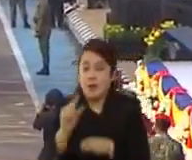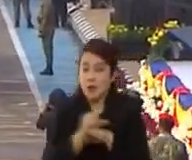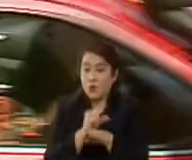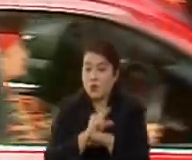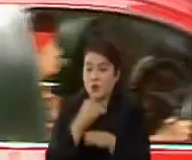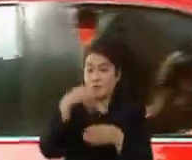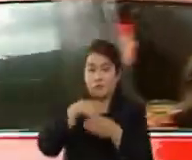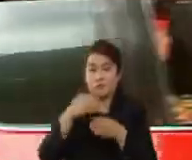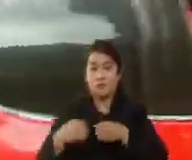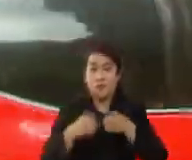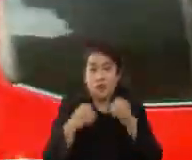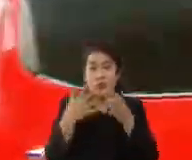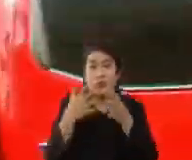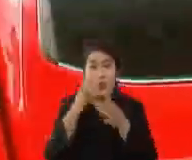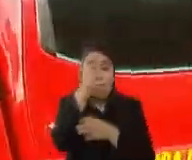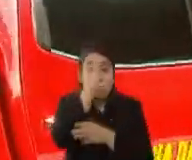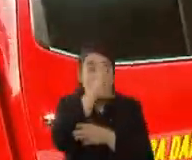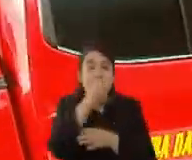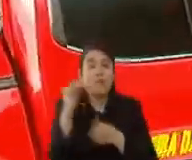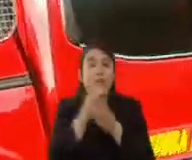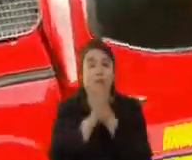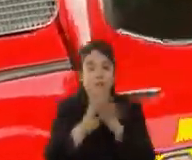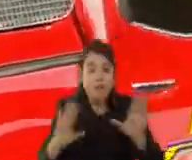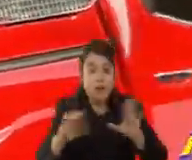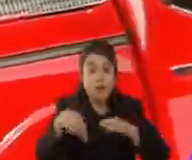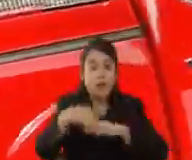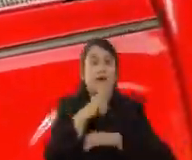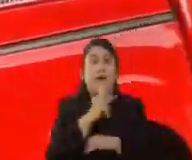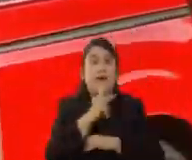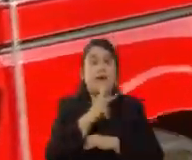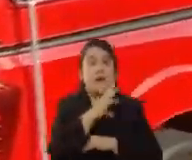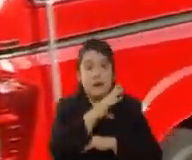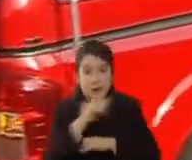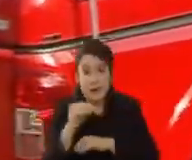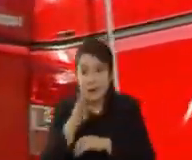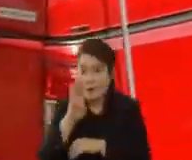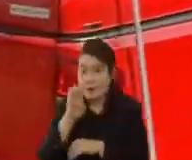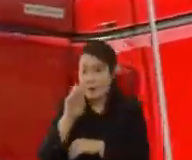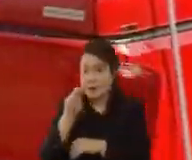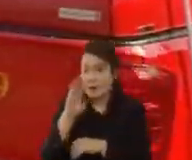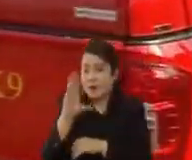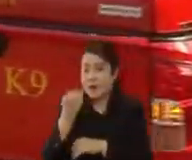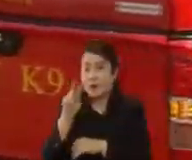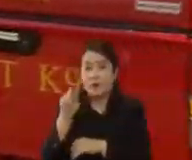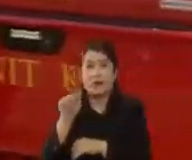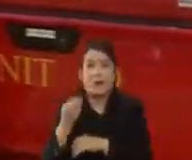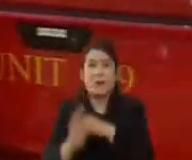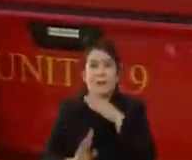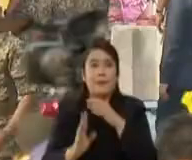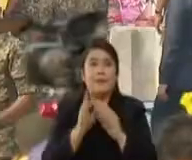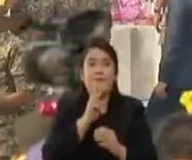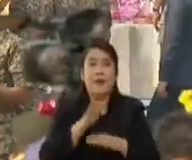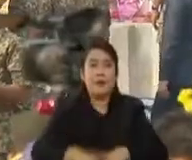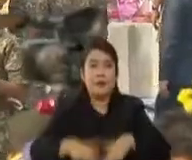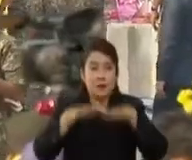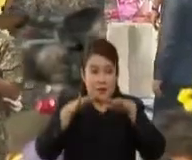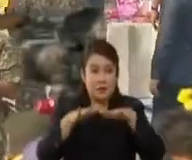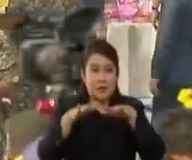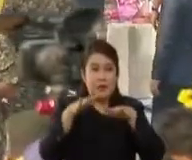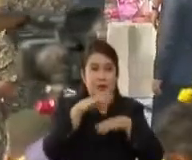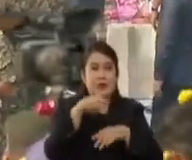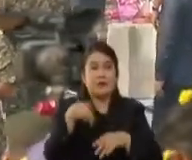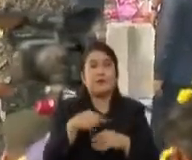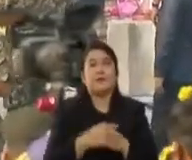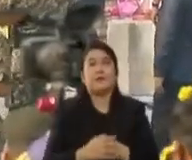dalam operasi mencari dan menyelamat di air dan operasi bencana banjir. Bergerak di laluan ialah dua unit amphibious